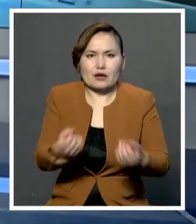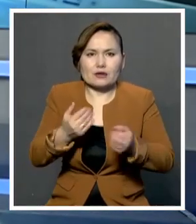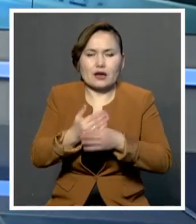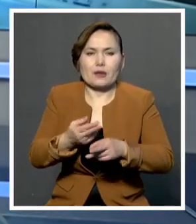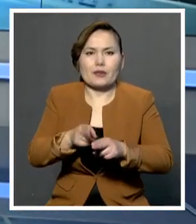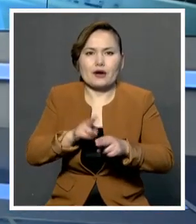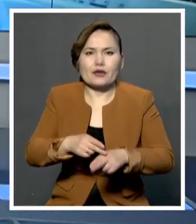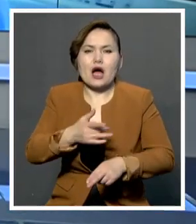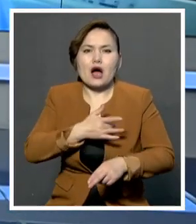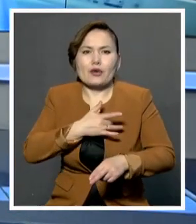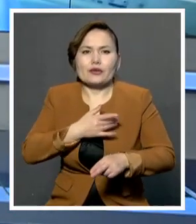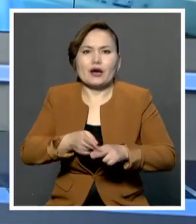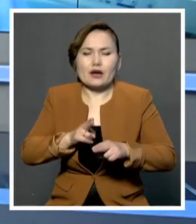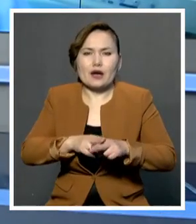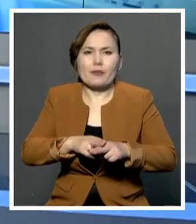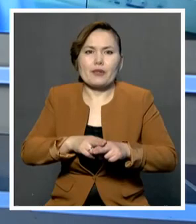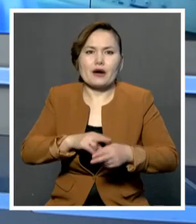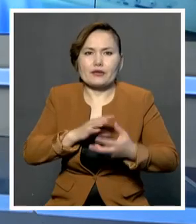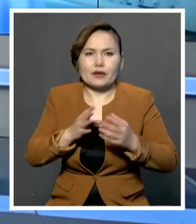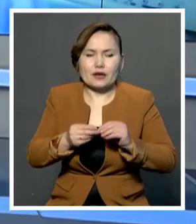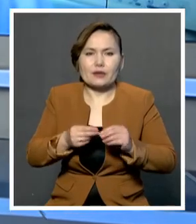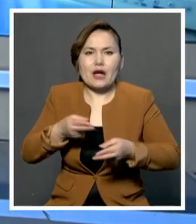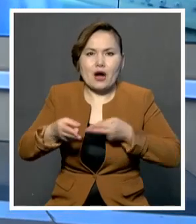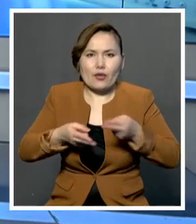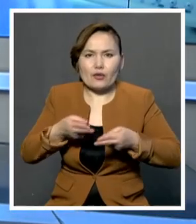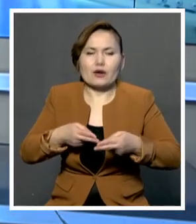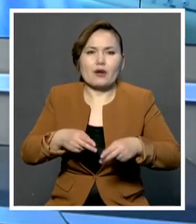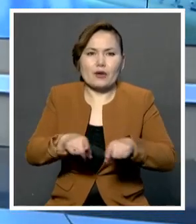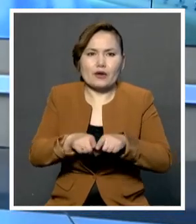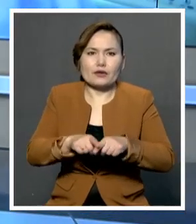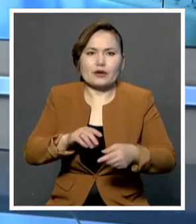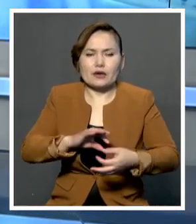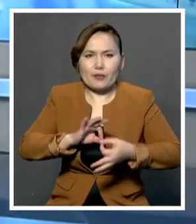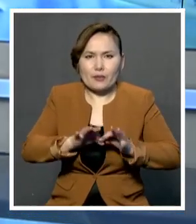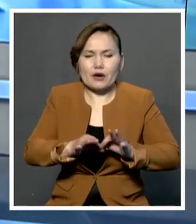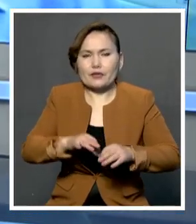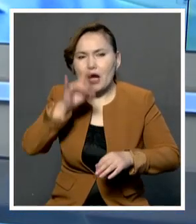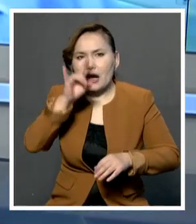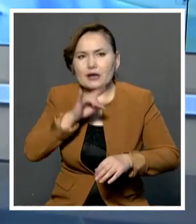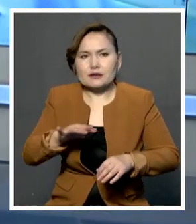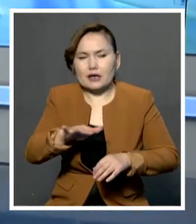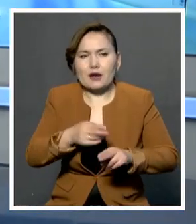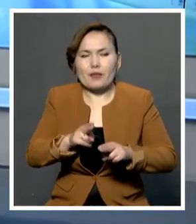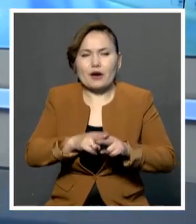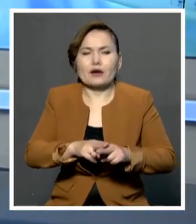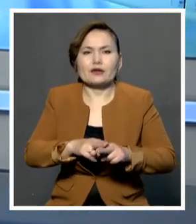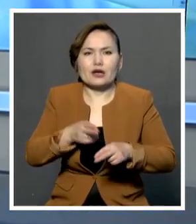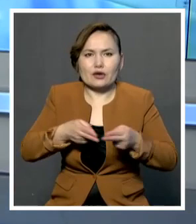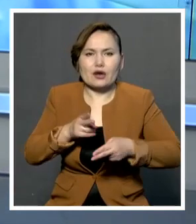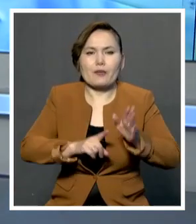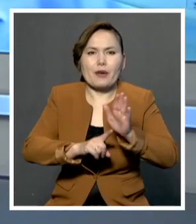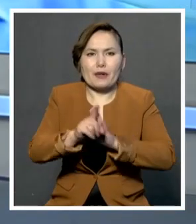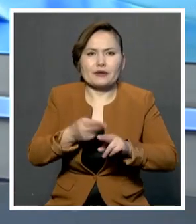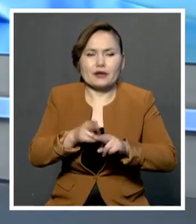Медицина тілінде жүректің қолқа қақпашасын эндоваскулярлық импланттау деп аталатын операцияның бұл түрі елімізде соңғы жылдары қолға алынған. Оның басты